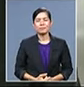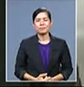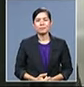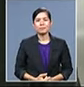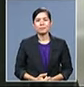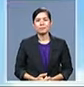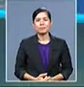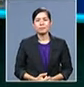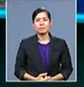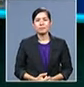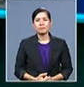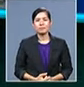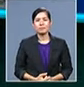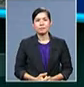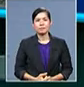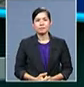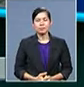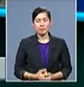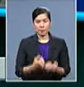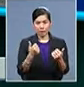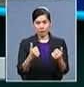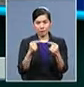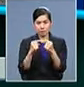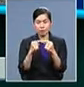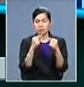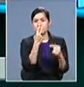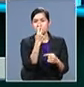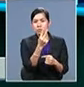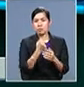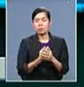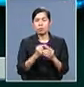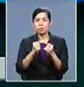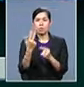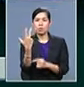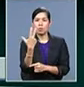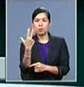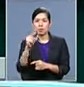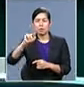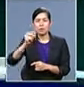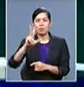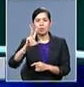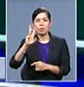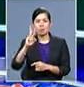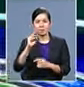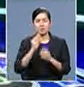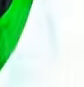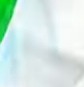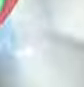นี่คือการติดตามทีวี360องศารู้มากกว่าข่าวพยากรณ์สวัสดีครับ